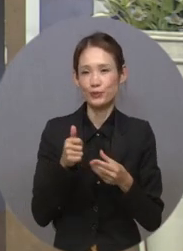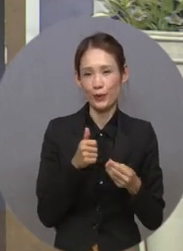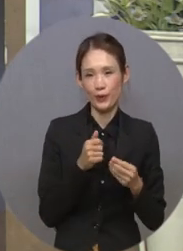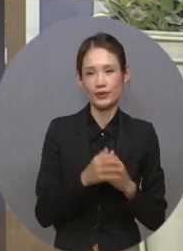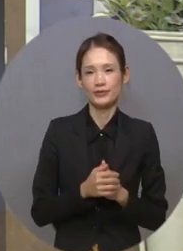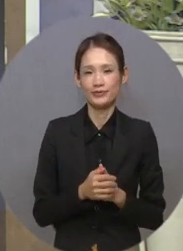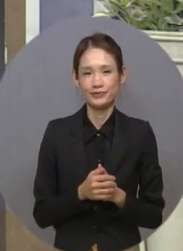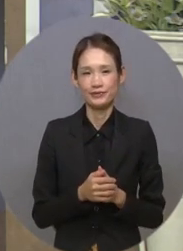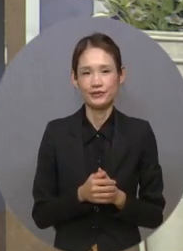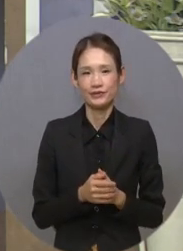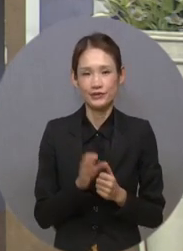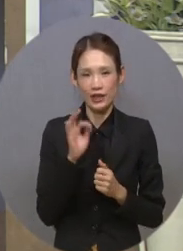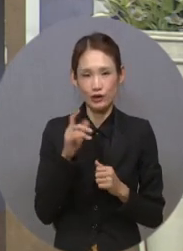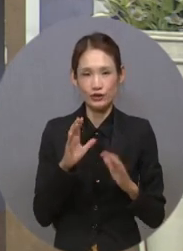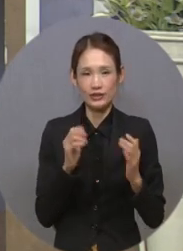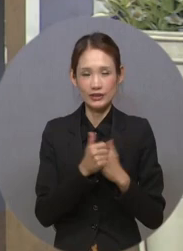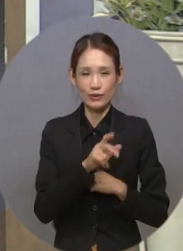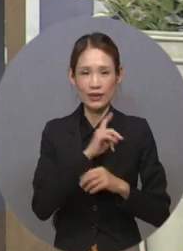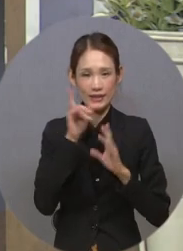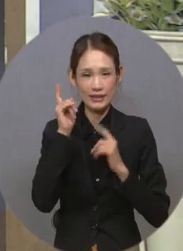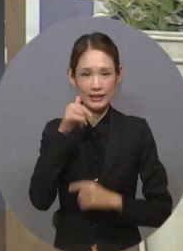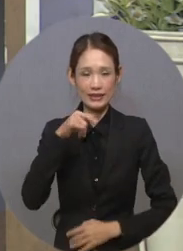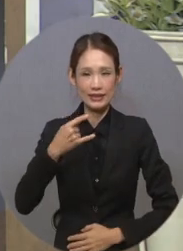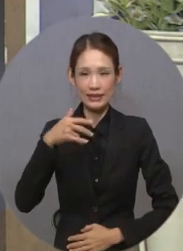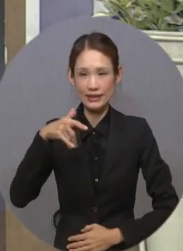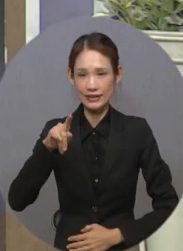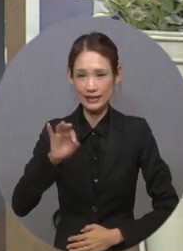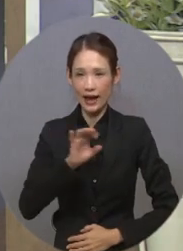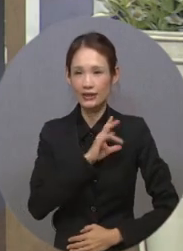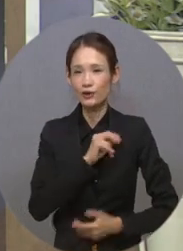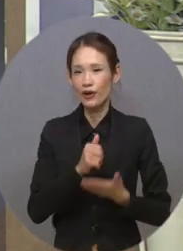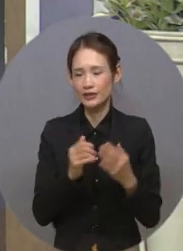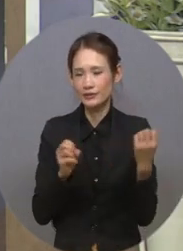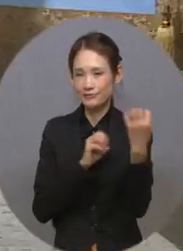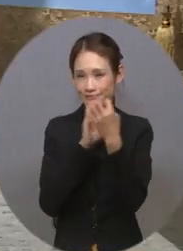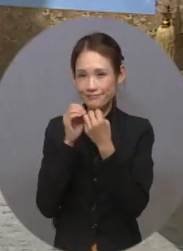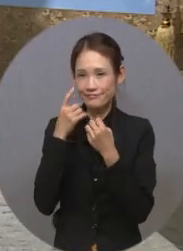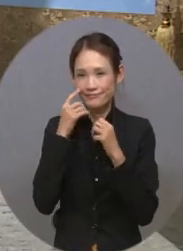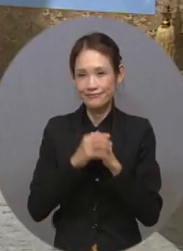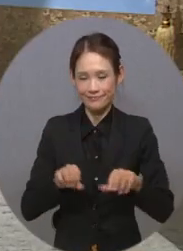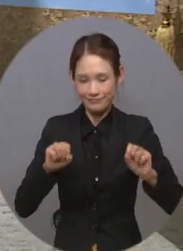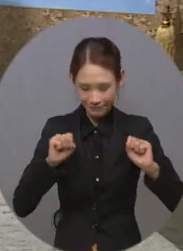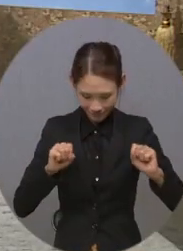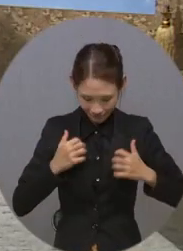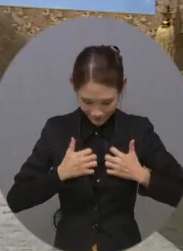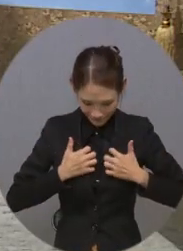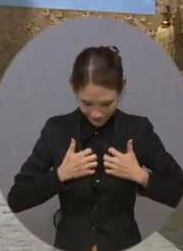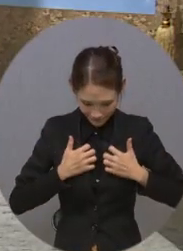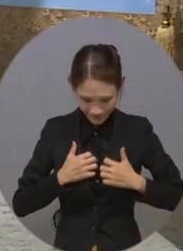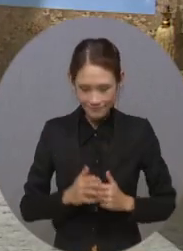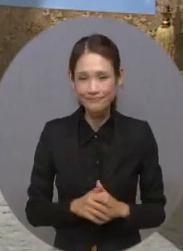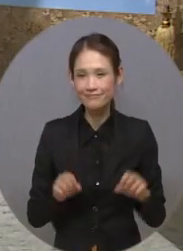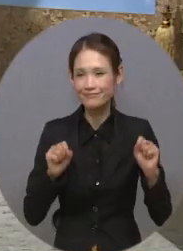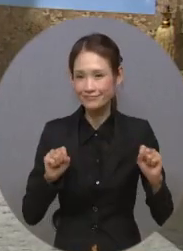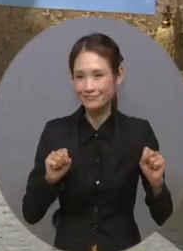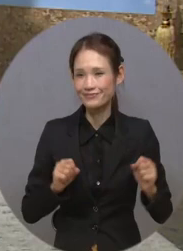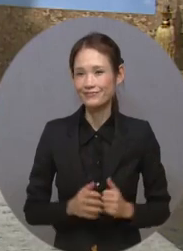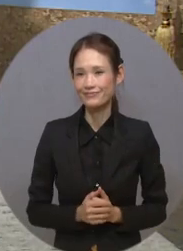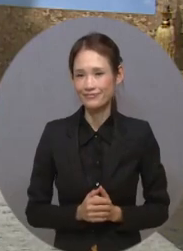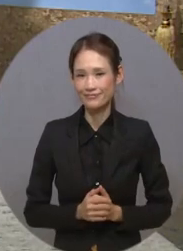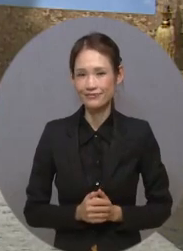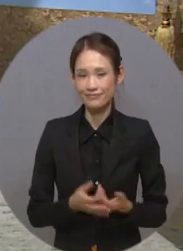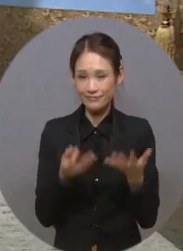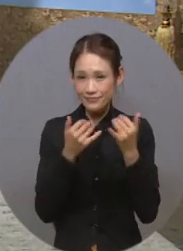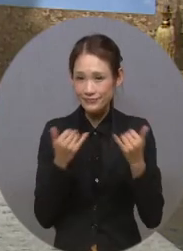모셨습니다. 양주시의회 이희창 의원님과 함께 이야기 나눠보겠습니다. 의원님 반갑습니다. 네, 안녕하세요. 네, 반갑습니다. 네,